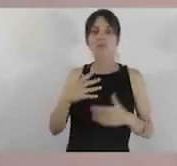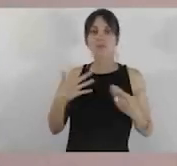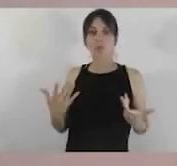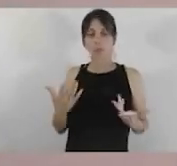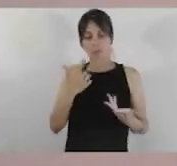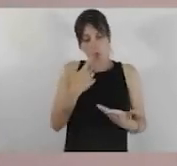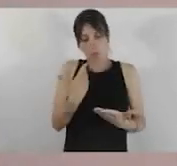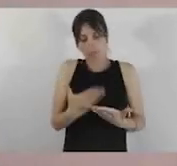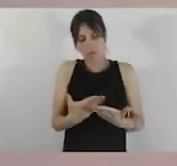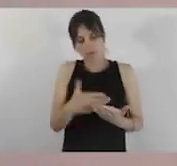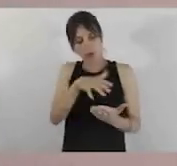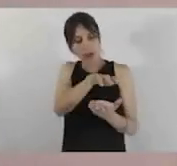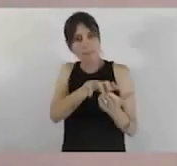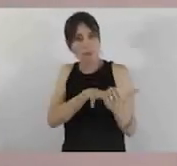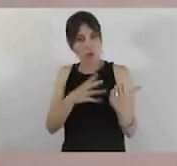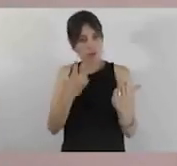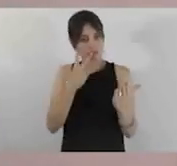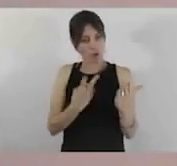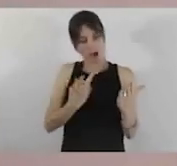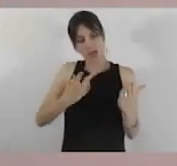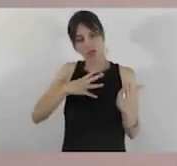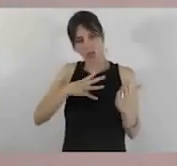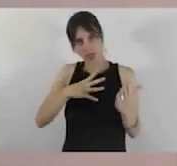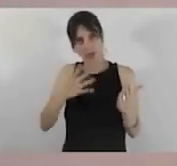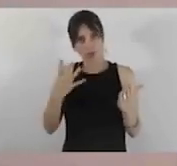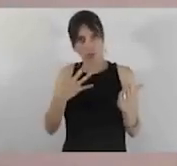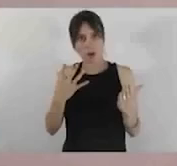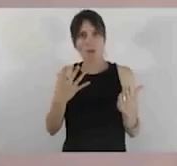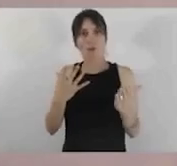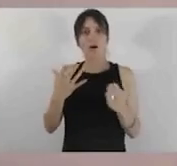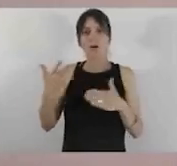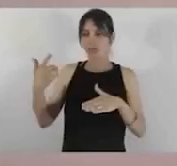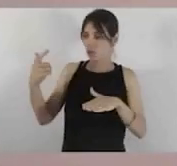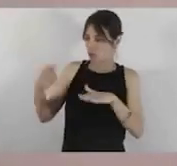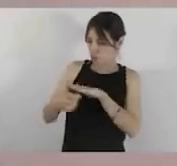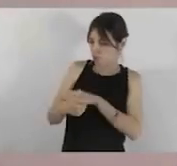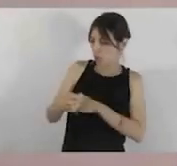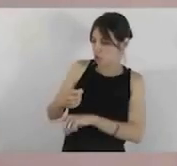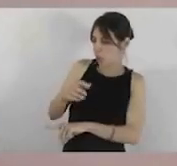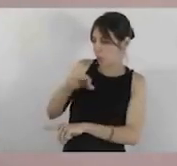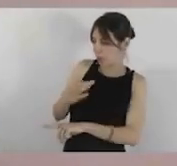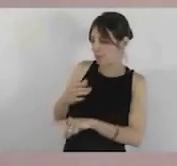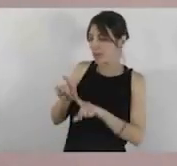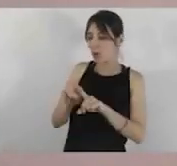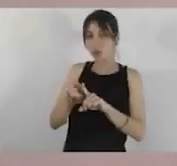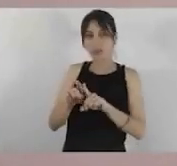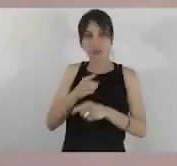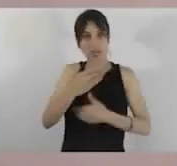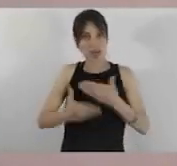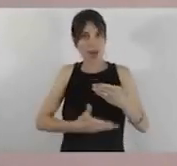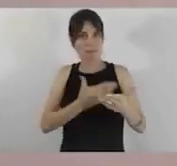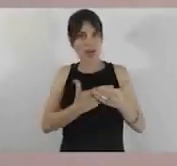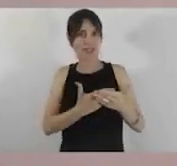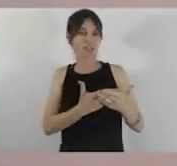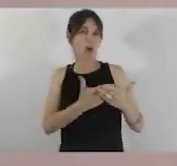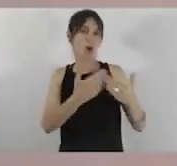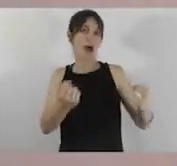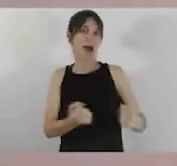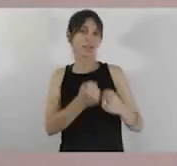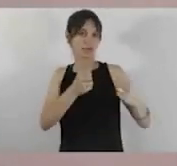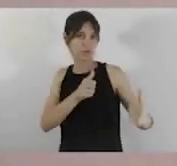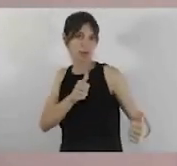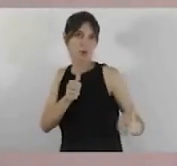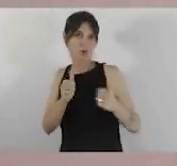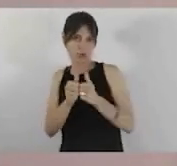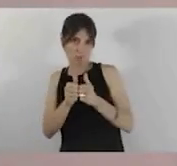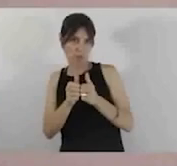qu'on a à la fois des subventions en numéraire, mais aussi une activité de partenariat par convention avec le tissu